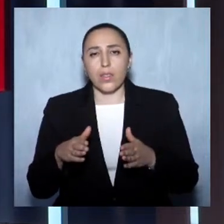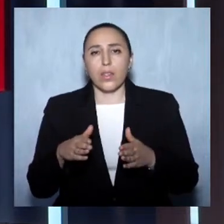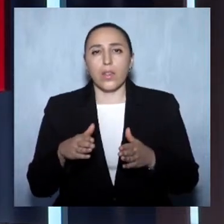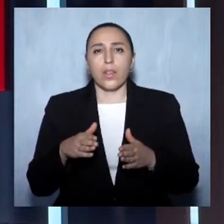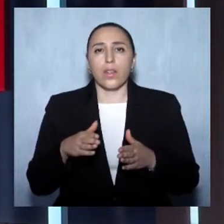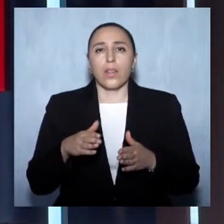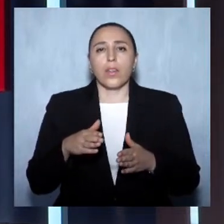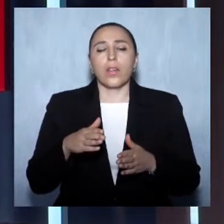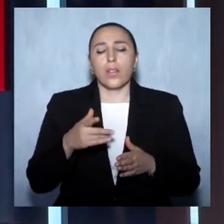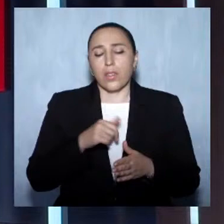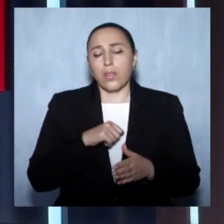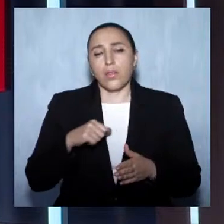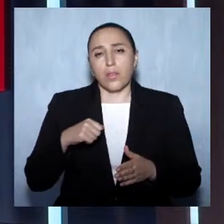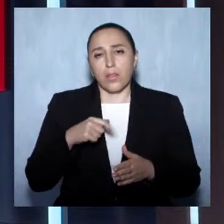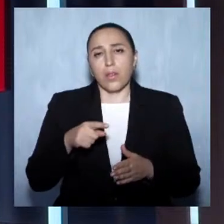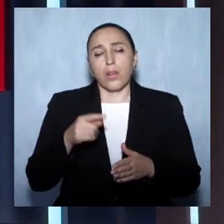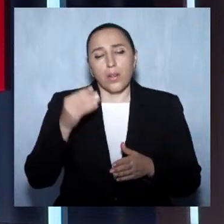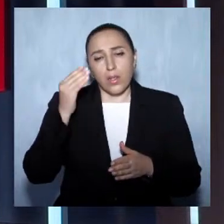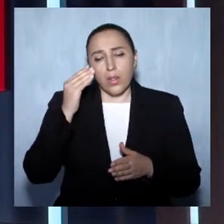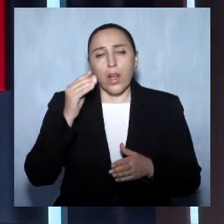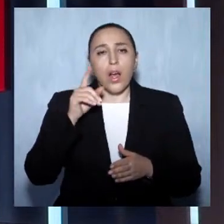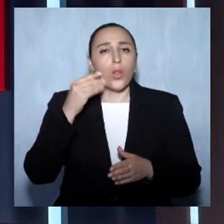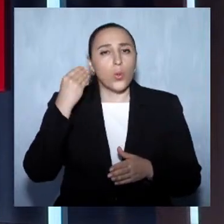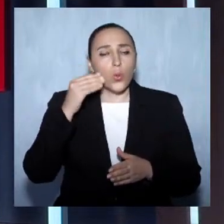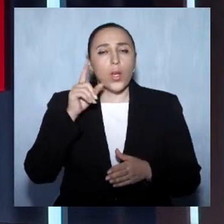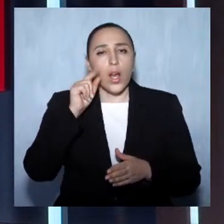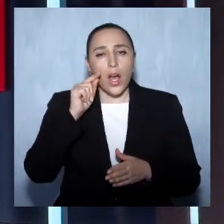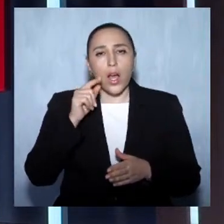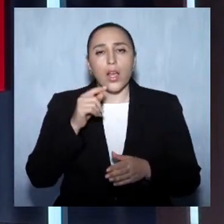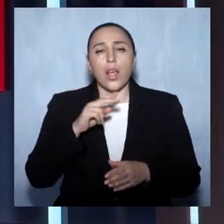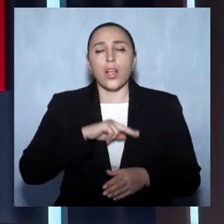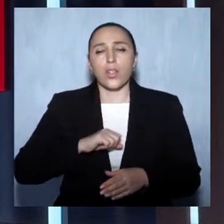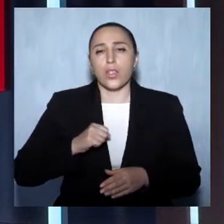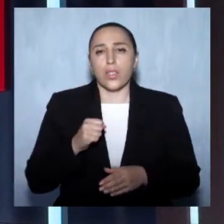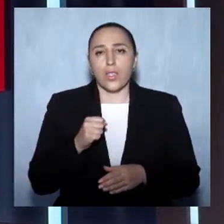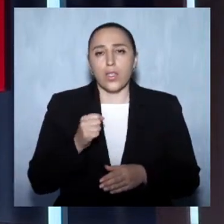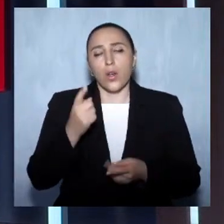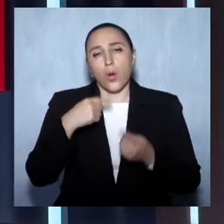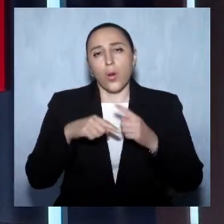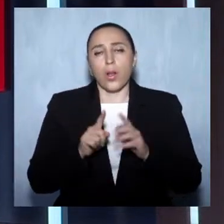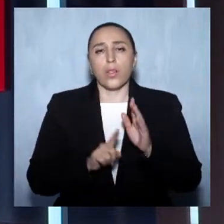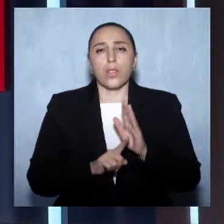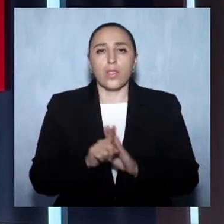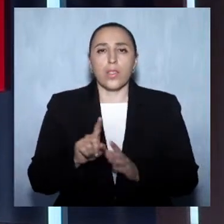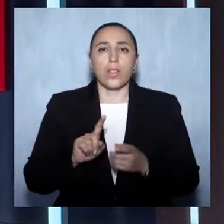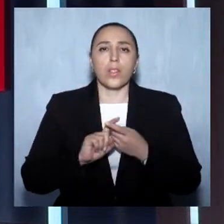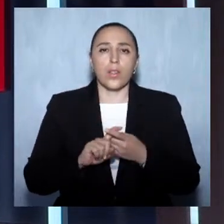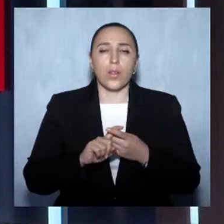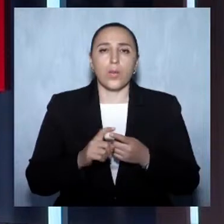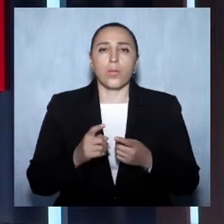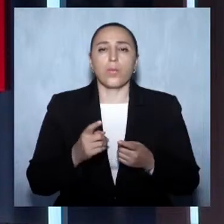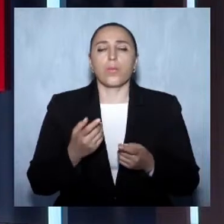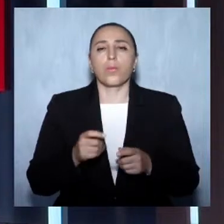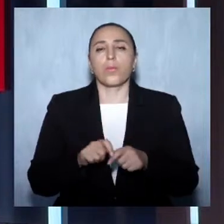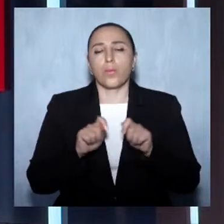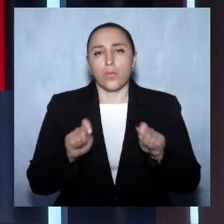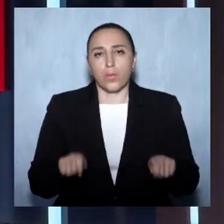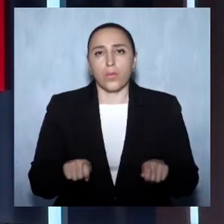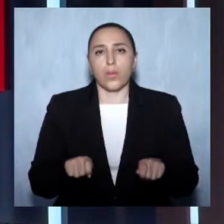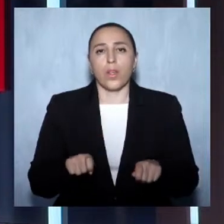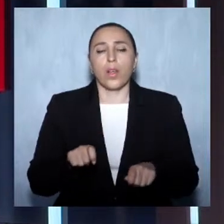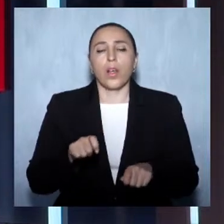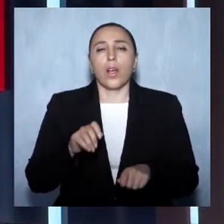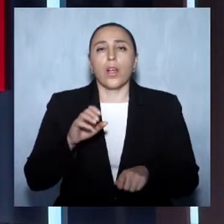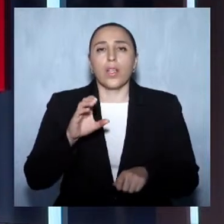շատ տրամաբանական կլինի, որ մեր թուրք եւ հայ գործընկերները վերսկսեն հարաբերությունների կարգավորման ուղված ջանքերը,